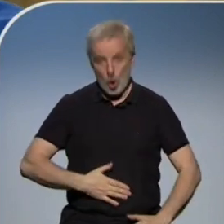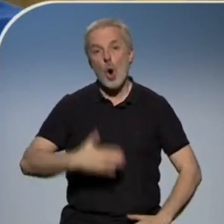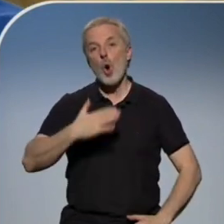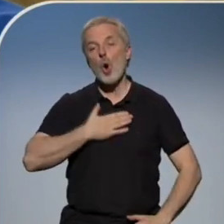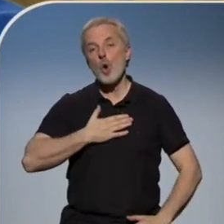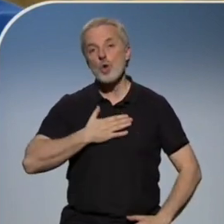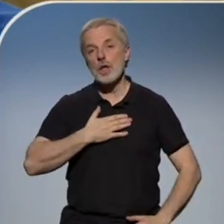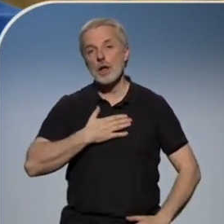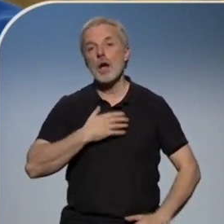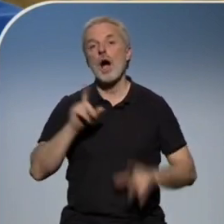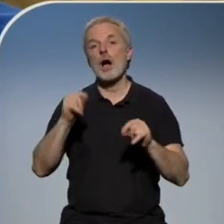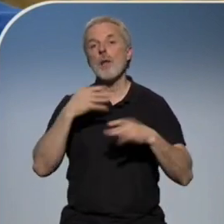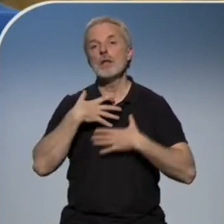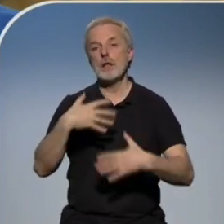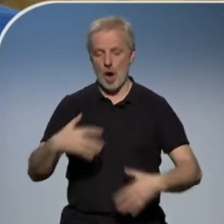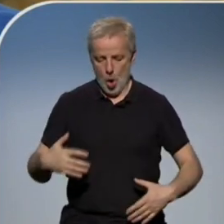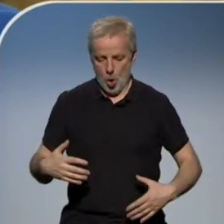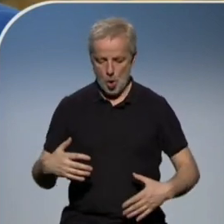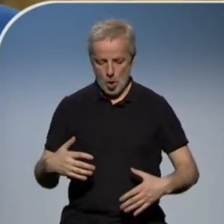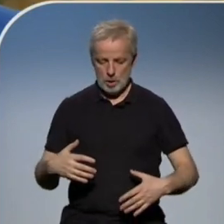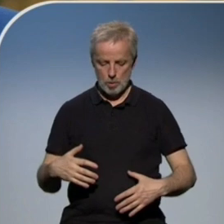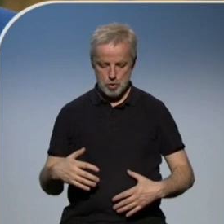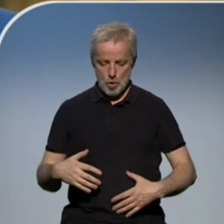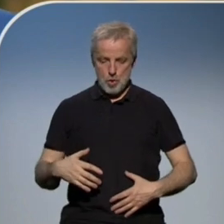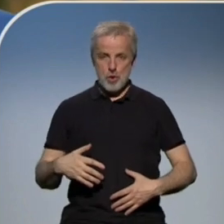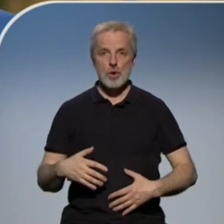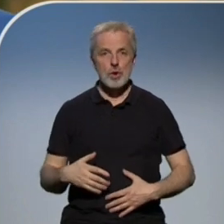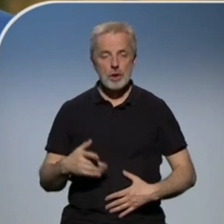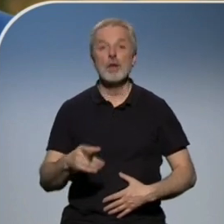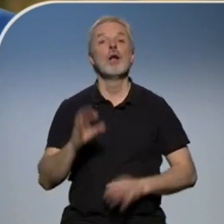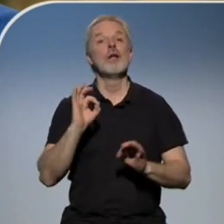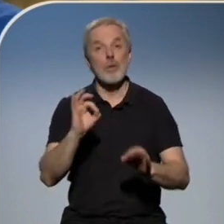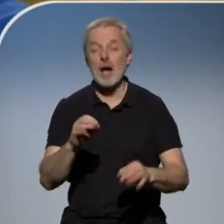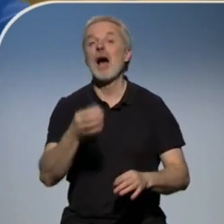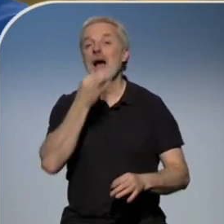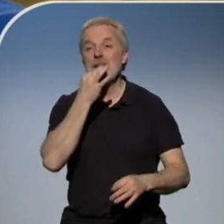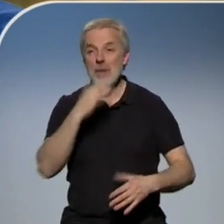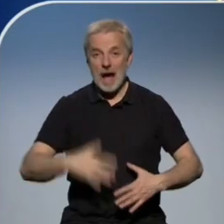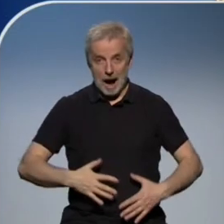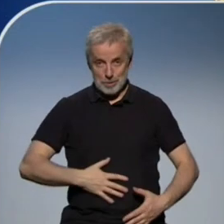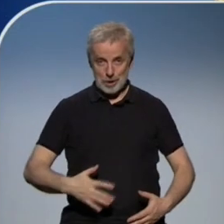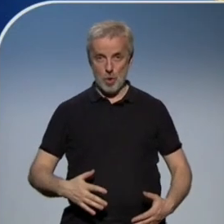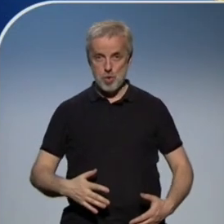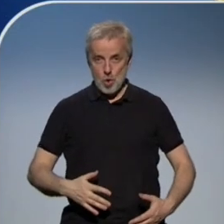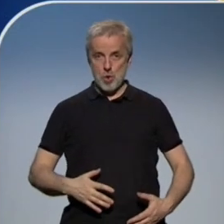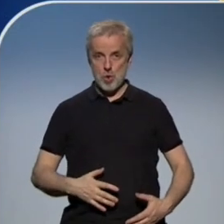tak v tom už může odhadnout, jestli je v napětí nebo ne. A prozraďte teda, budu dýchat do břicha, ty budeš dýchat do hrudníku, jak jsme na